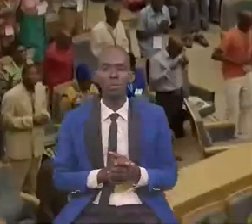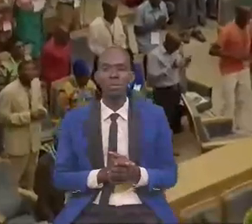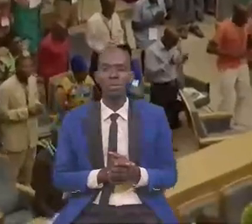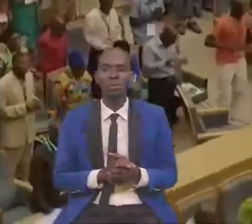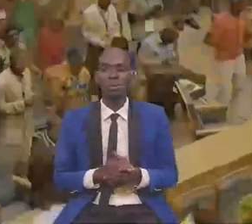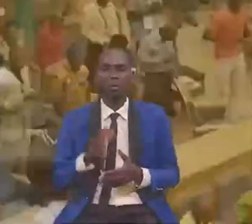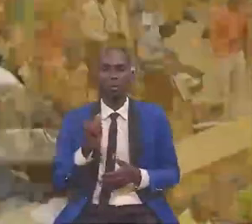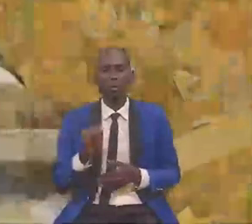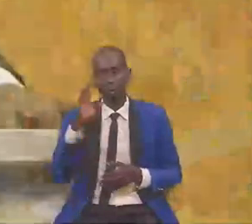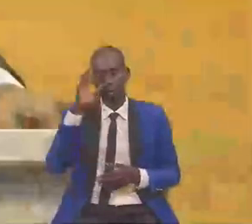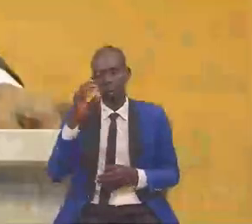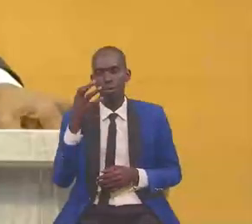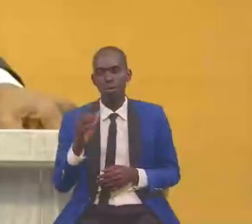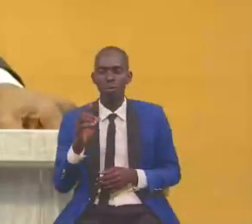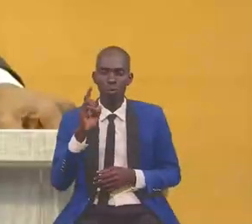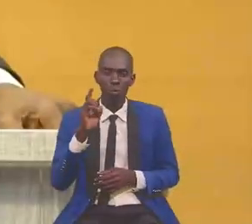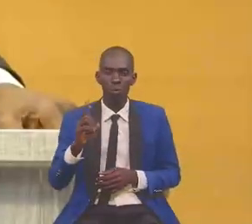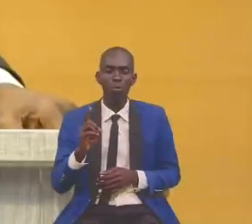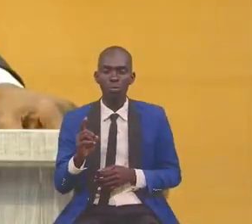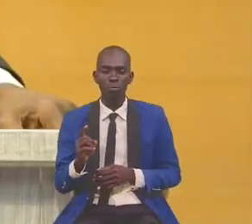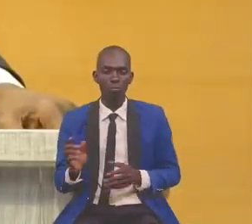homme d'une seule persuasion.